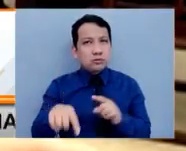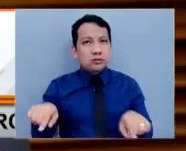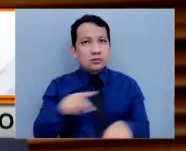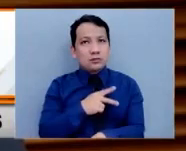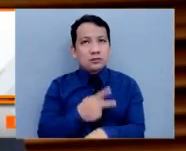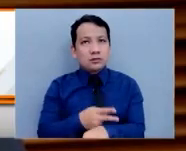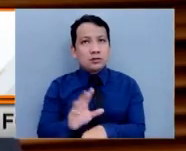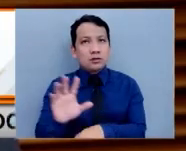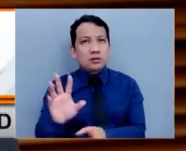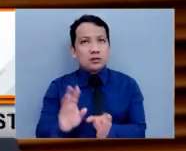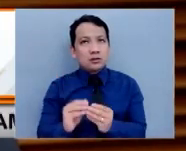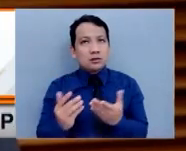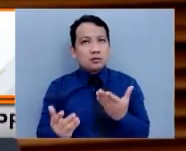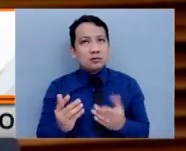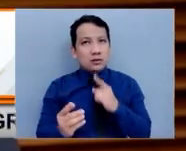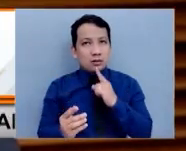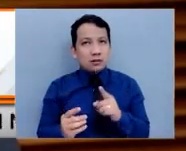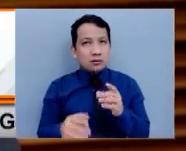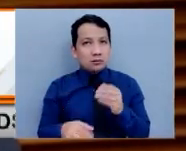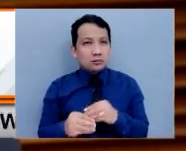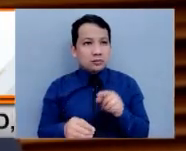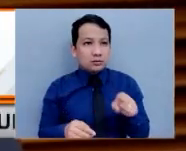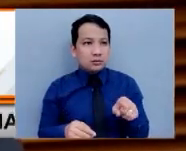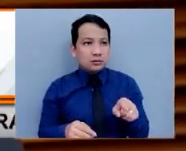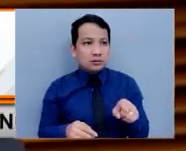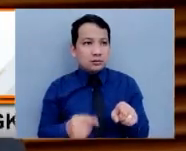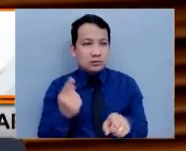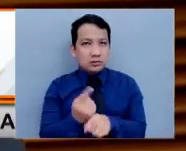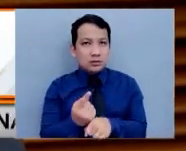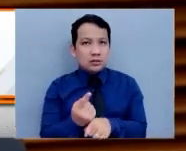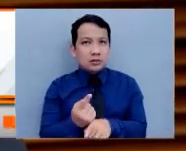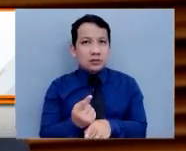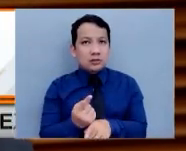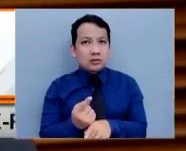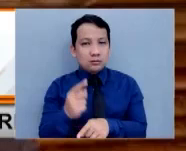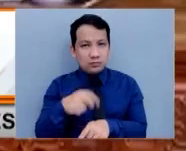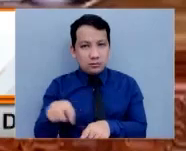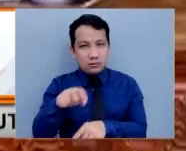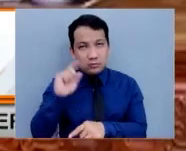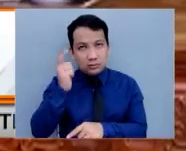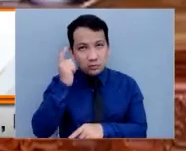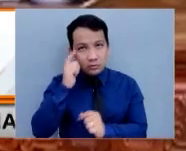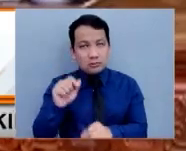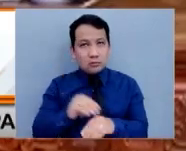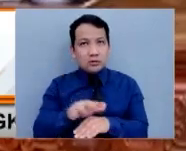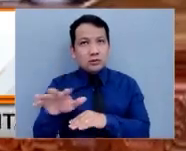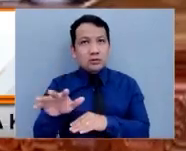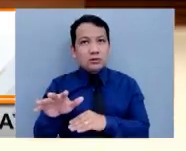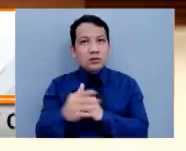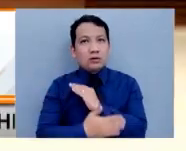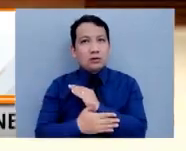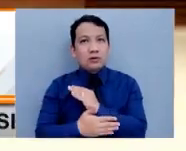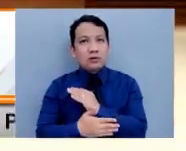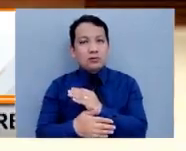na kung hindi kayo maayos with the sitting government, maybe you can influence the country by reaching out